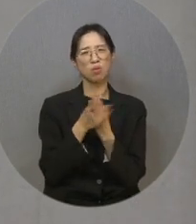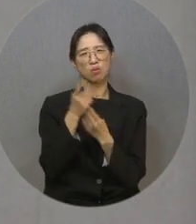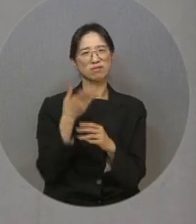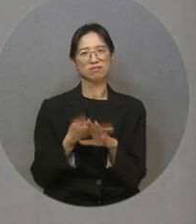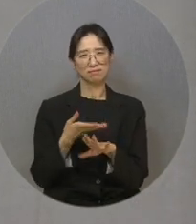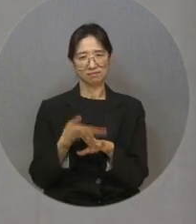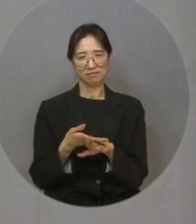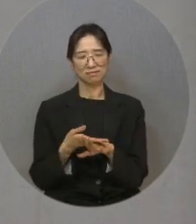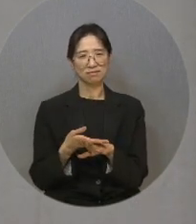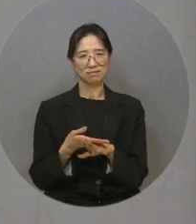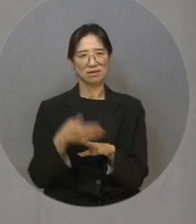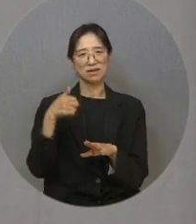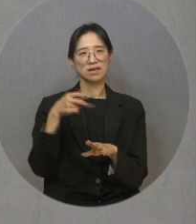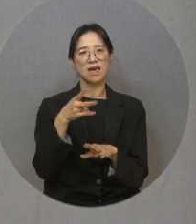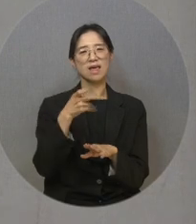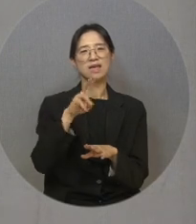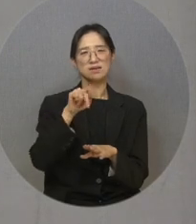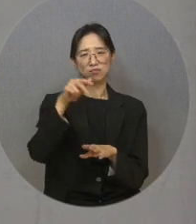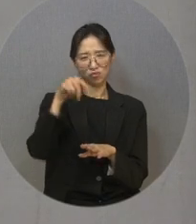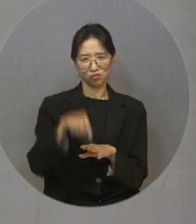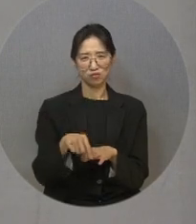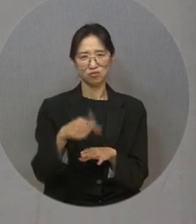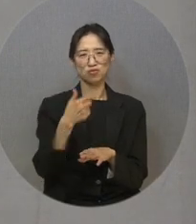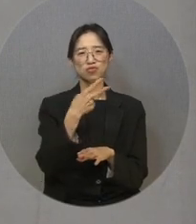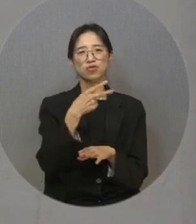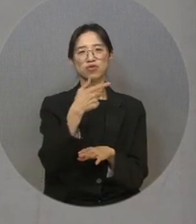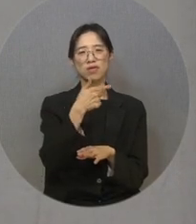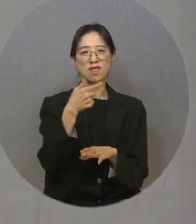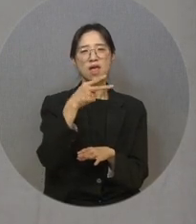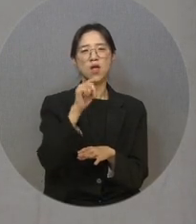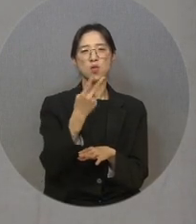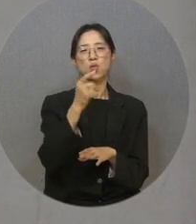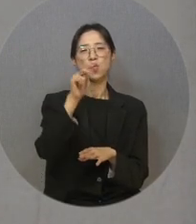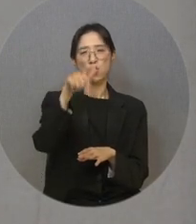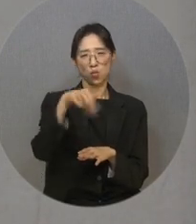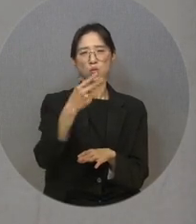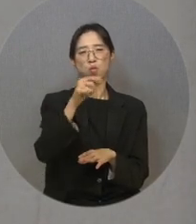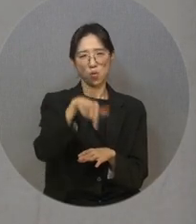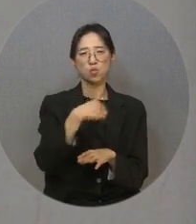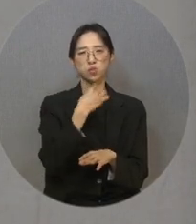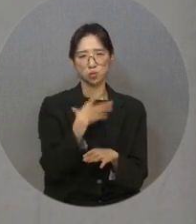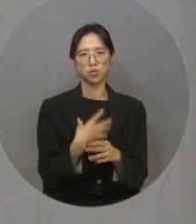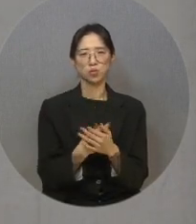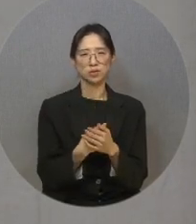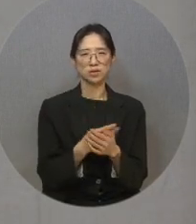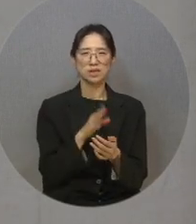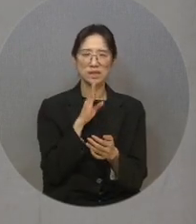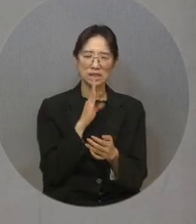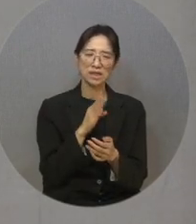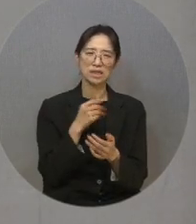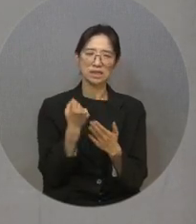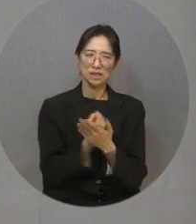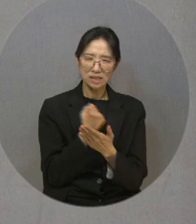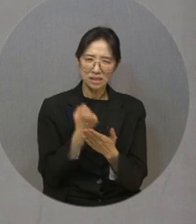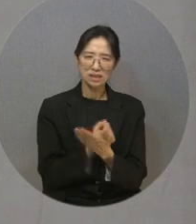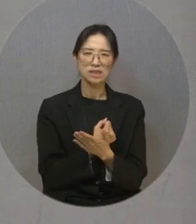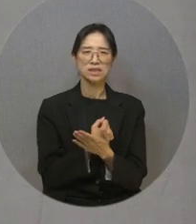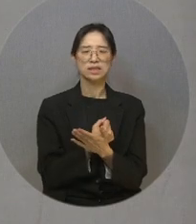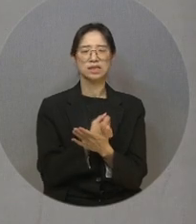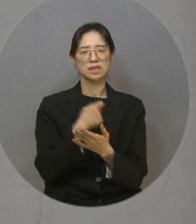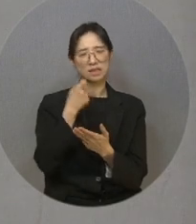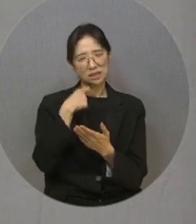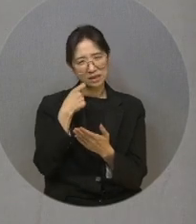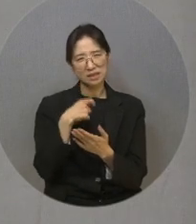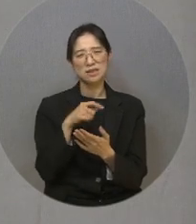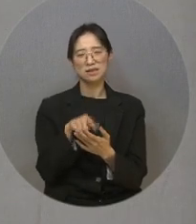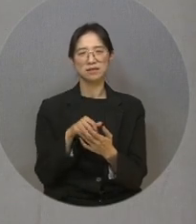아닙니다. 계림주로 해서 대도독으로 계림주 대도독일 뿐입니다. 참으로 원통하고 참으로